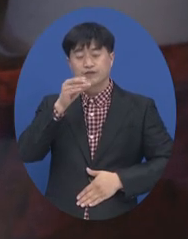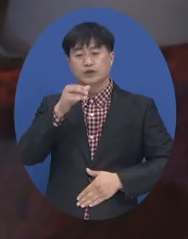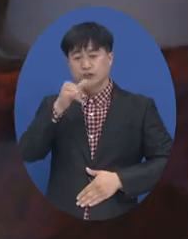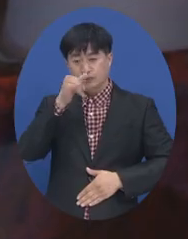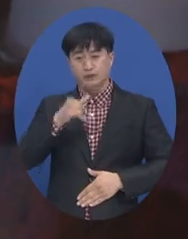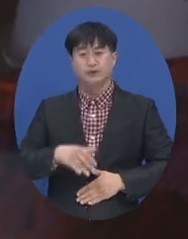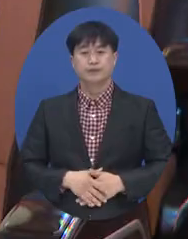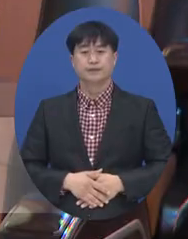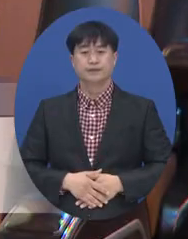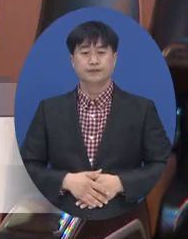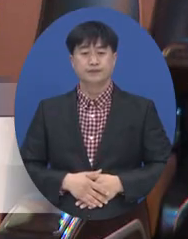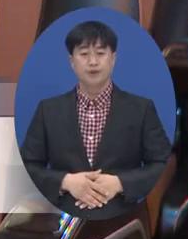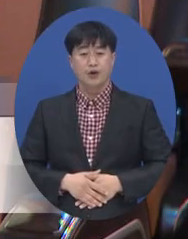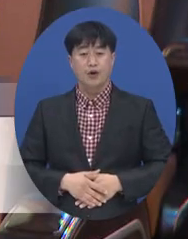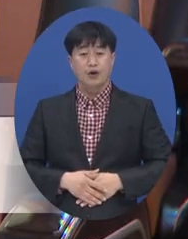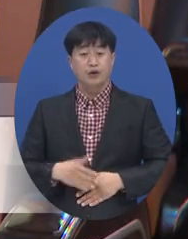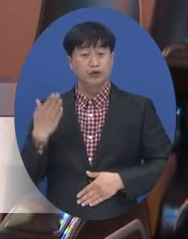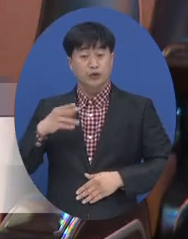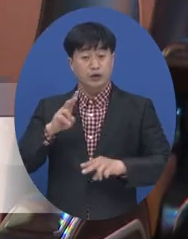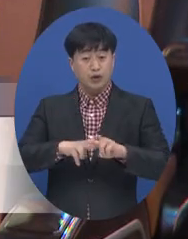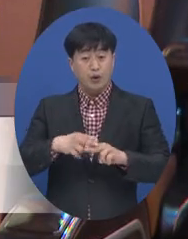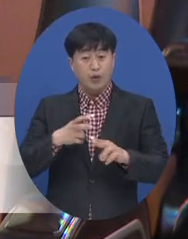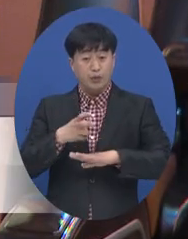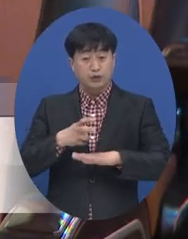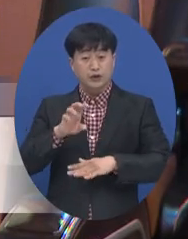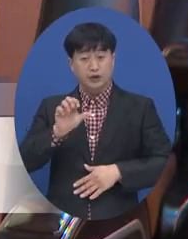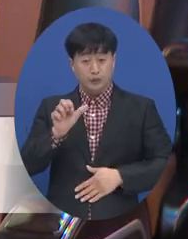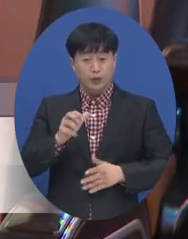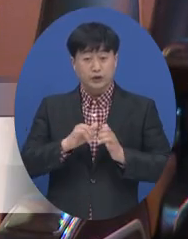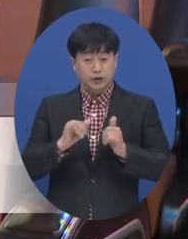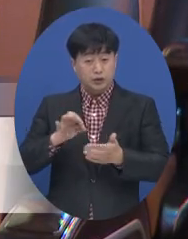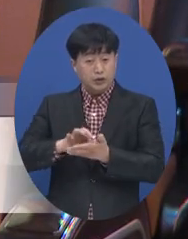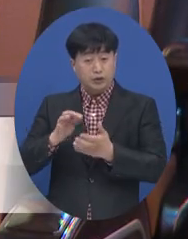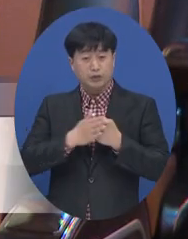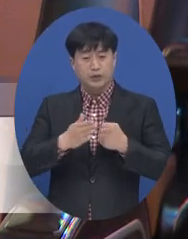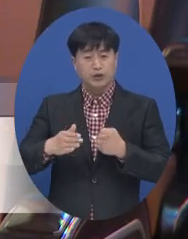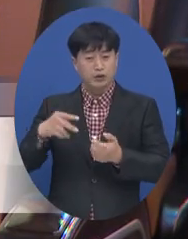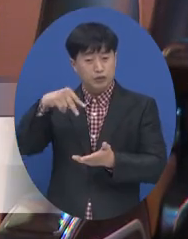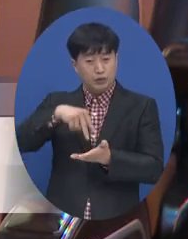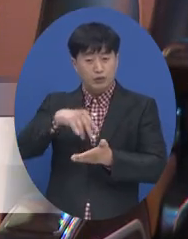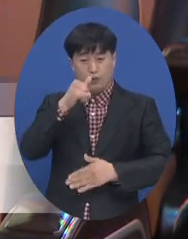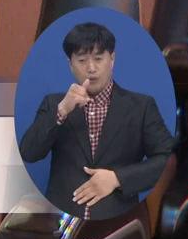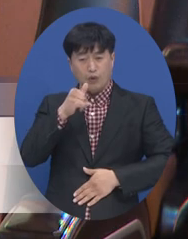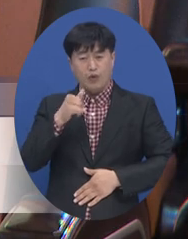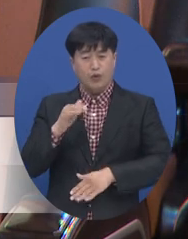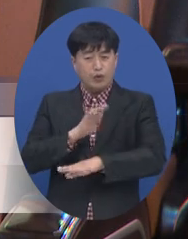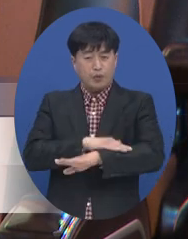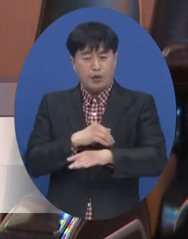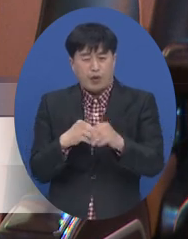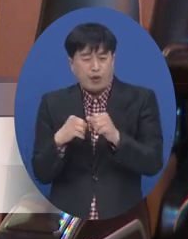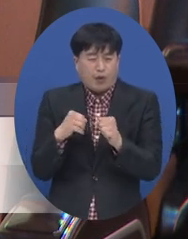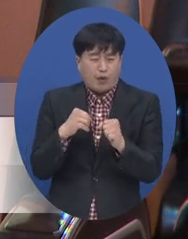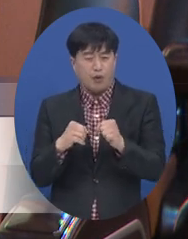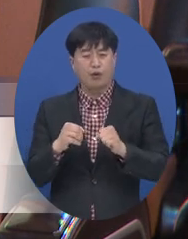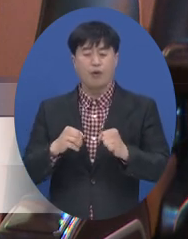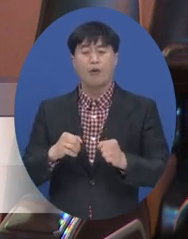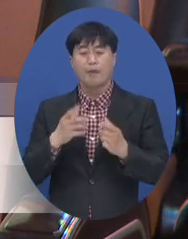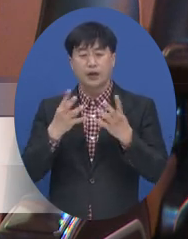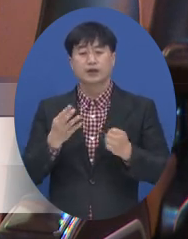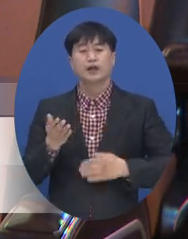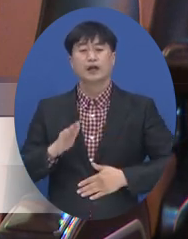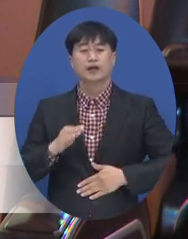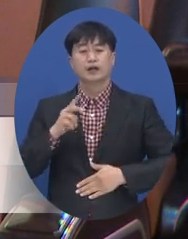있습니다. 좌석 버스들은 45인승이다 보니까 또 입석도 있고 이러다 보니까 좀 옆에 사람들하고 부딪히고 이런 부분이 많이